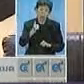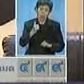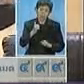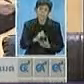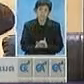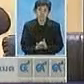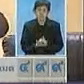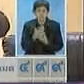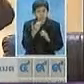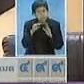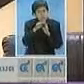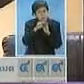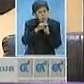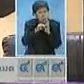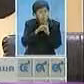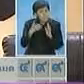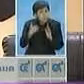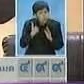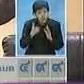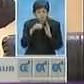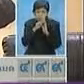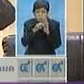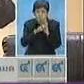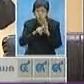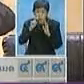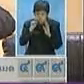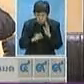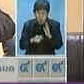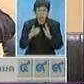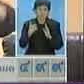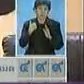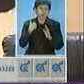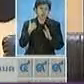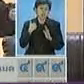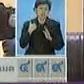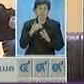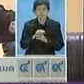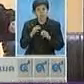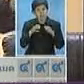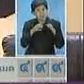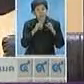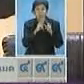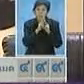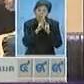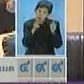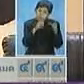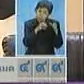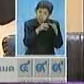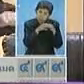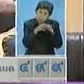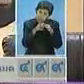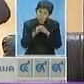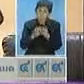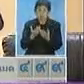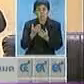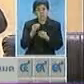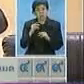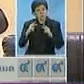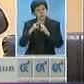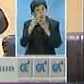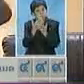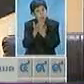ามว่ารายละเอียดมีไหมรายละเอียดต้องมีทุกขั้นตอนตั้งแต่คณะกรรมการเยียวยาคณะรัฐมนตรีสำนักงบประมาณกระทรวงการ